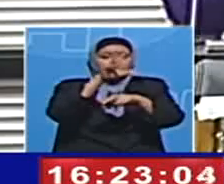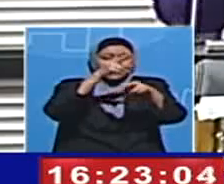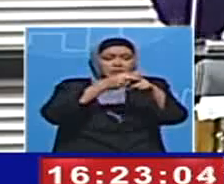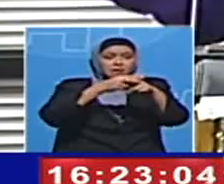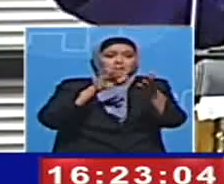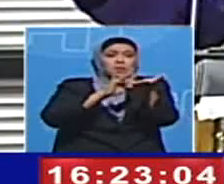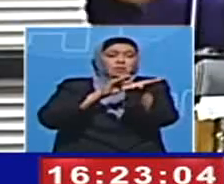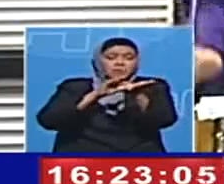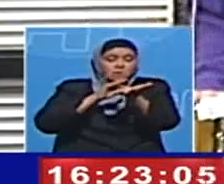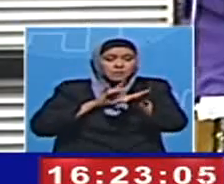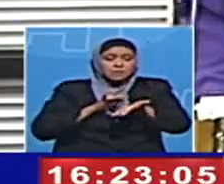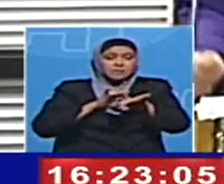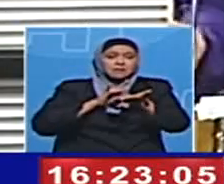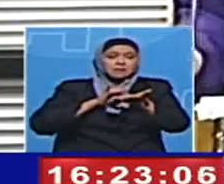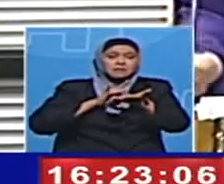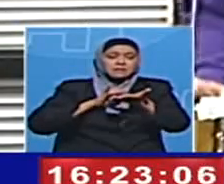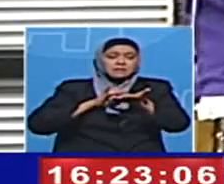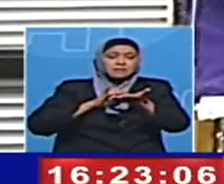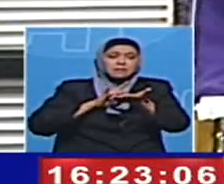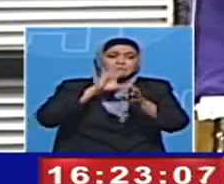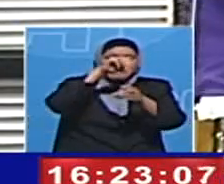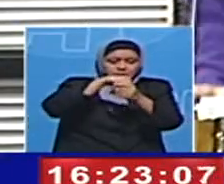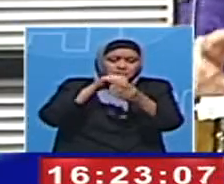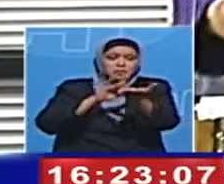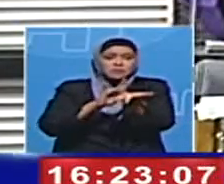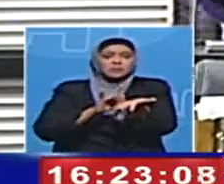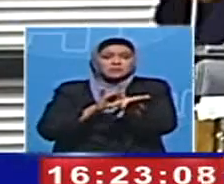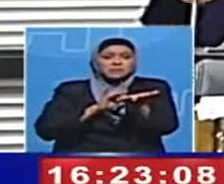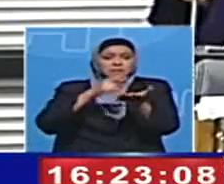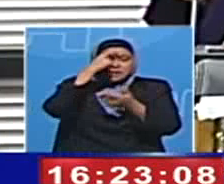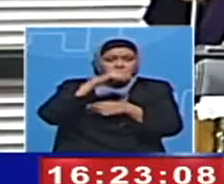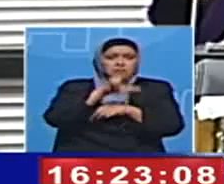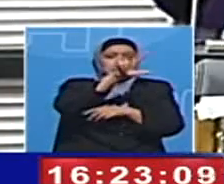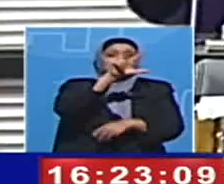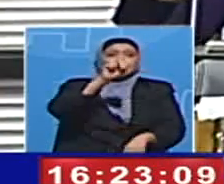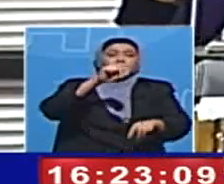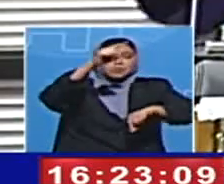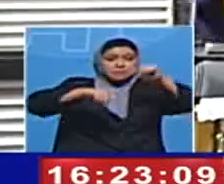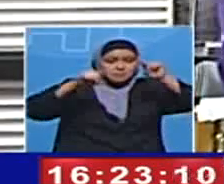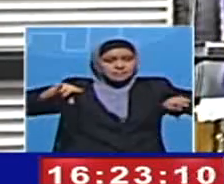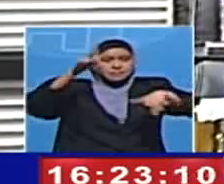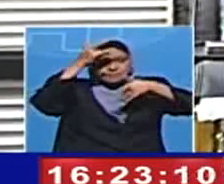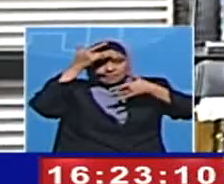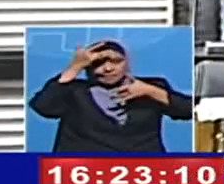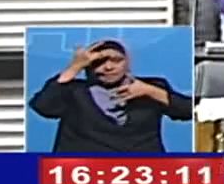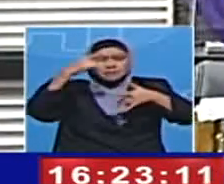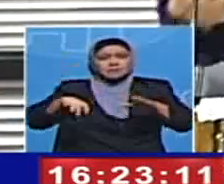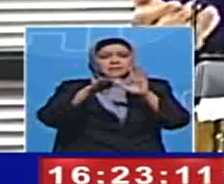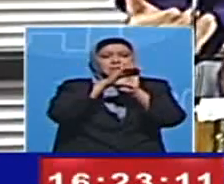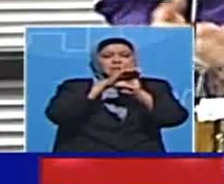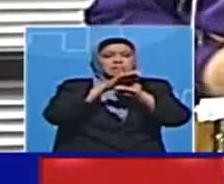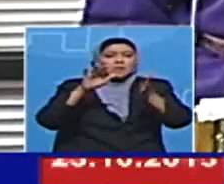Ubat over the counter meliputi Ubat bagi 30 jenis penyakit seperti